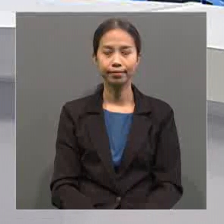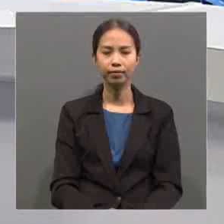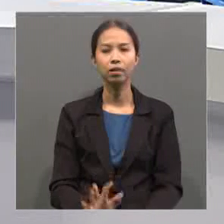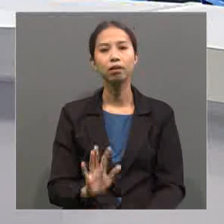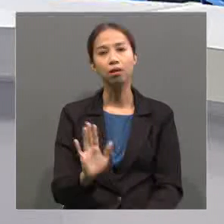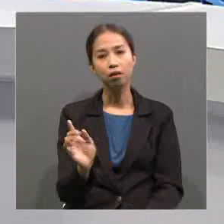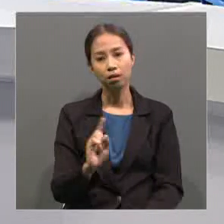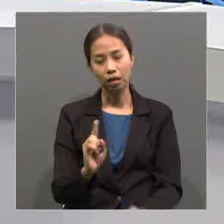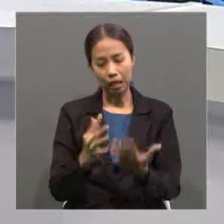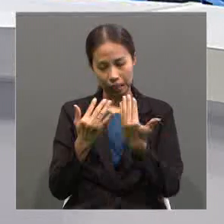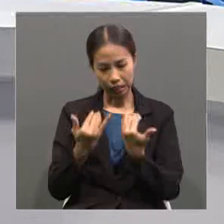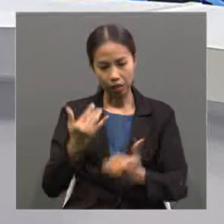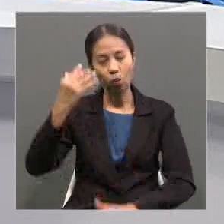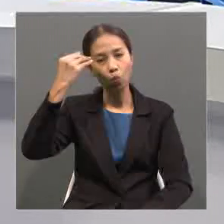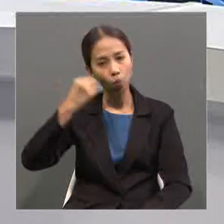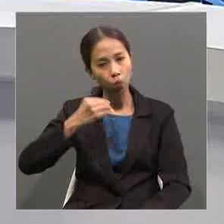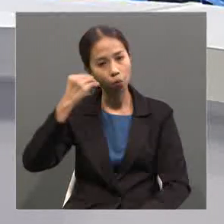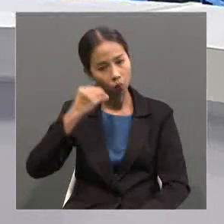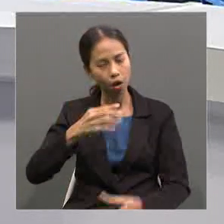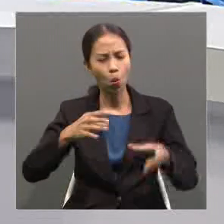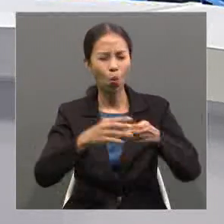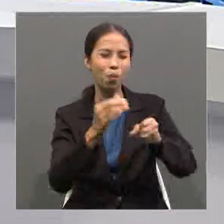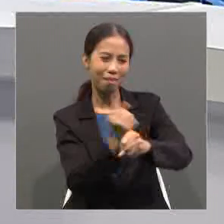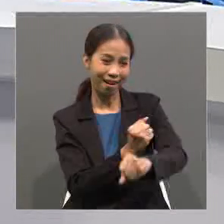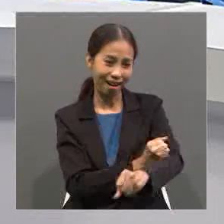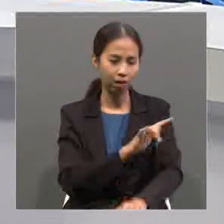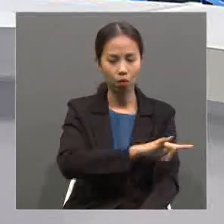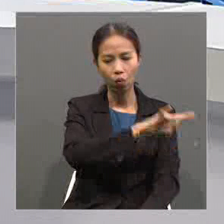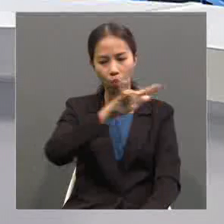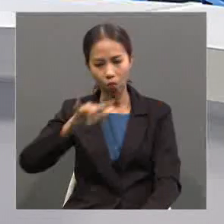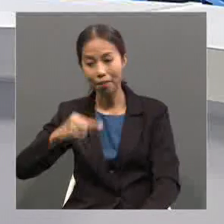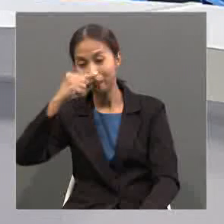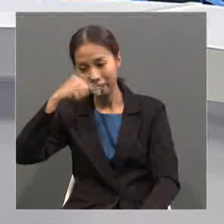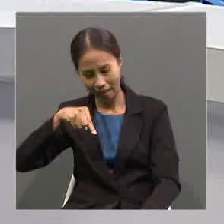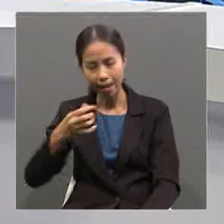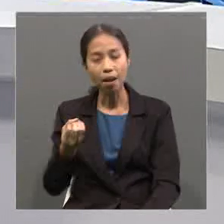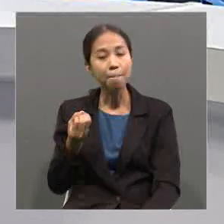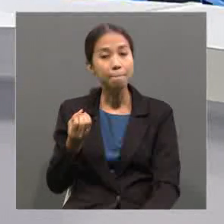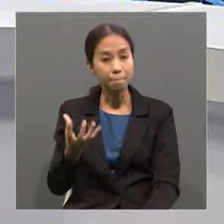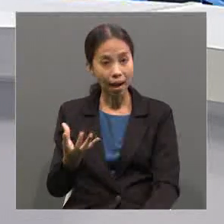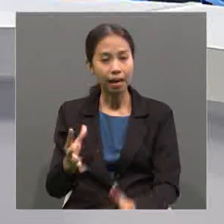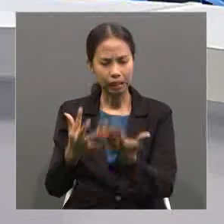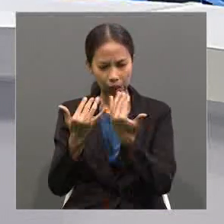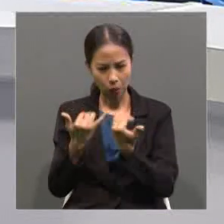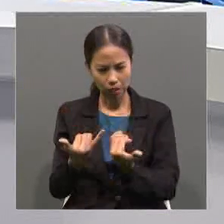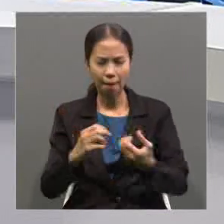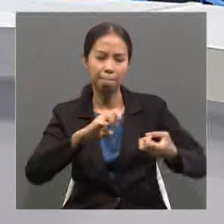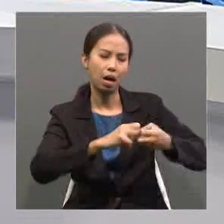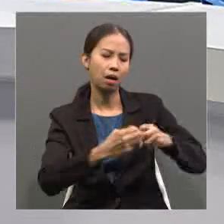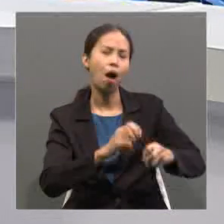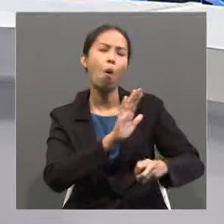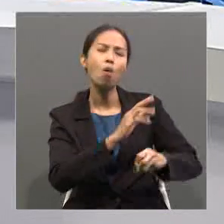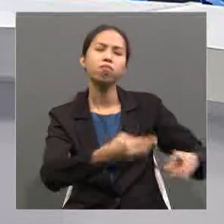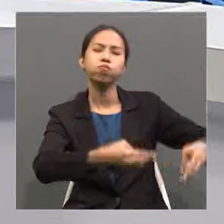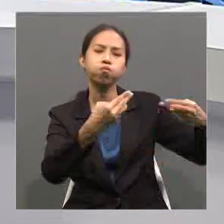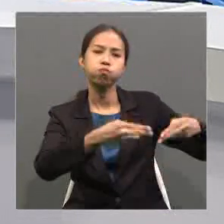เราจะเห็นว่าในทุกๆวันเนี่ยก็จะมีแรงงานไทยเดินทางกลับมาจากอิสราเอลค่อนข้างเยอะทีเดียวนะคะและจากสถานการณ์การสงครามการสู้รบที่